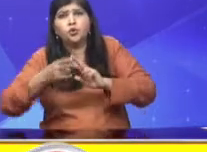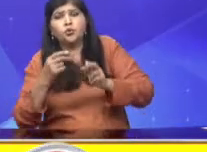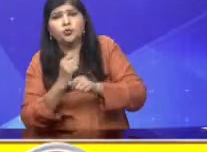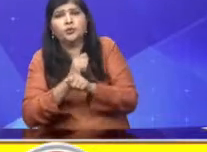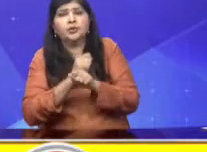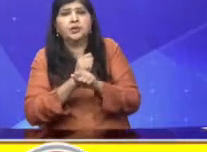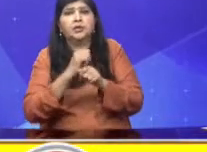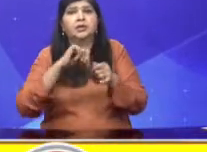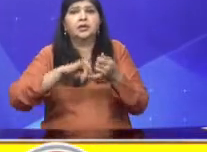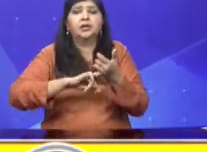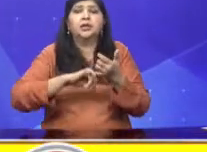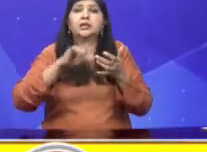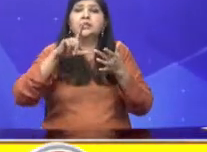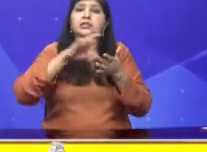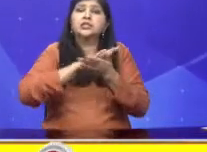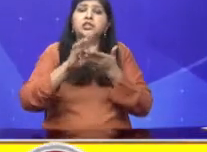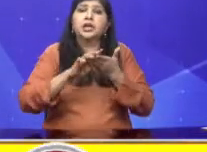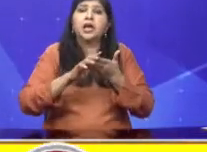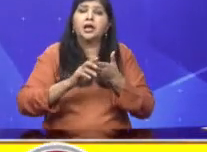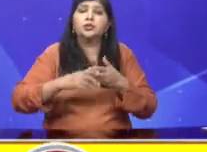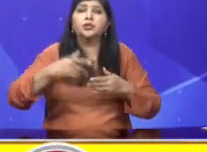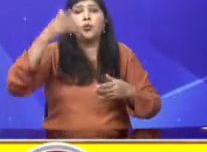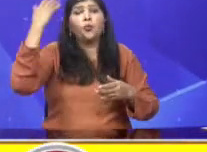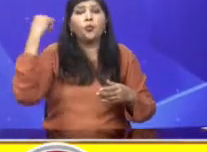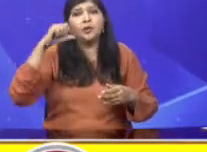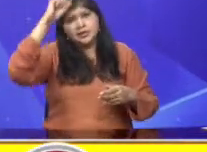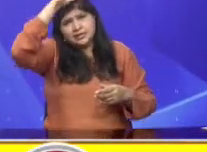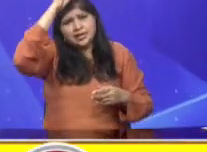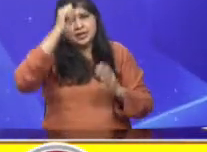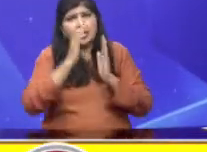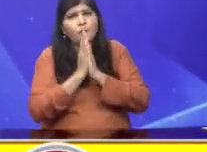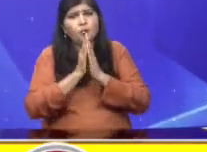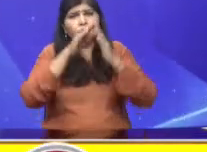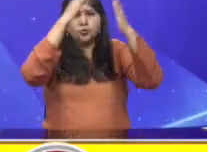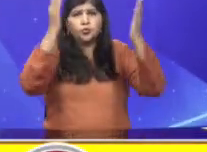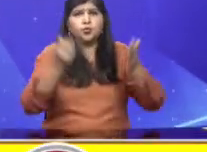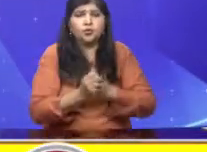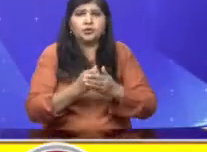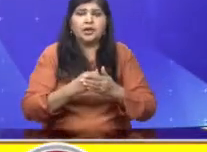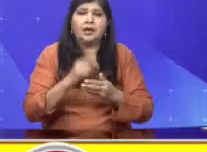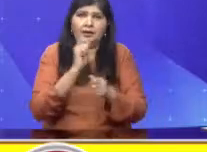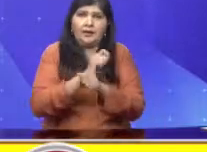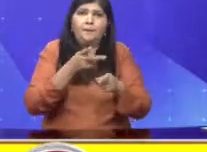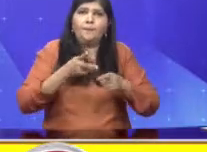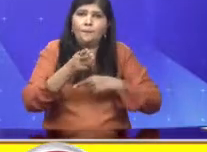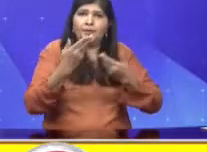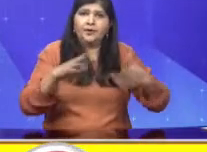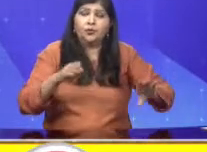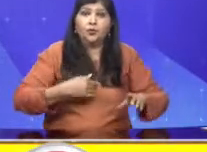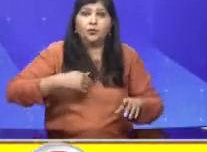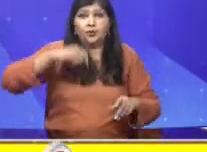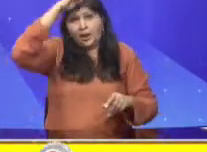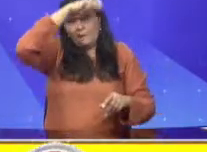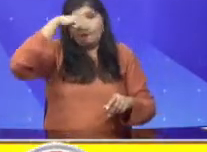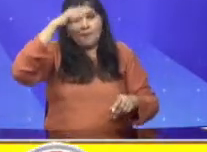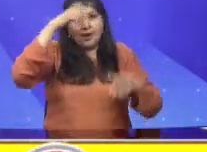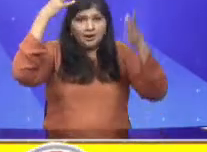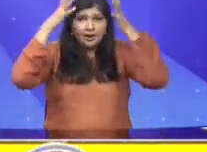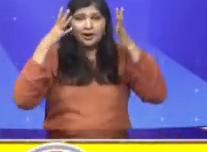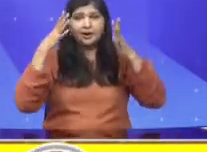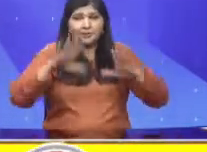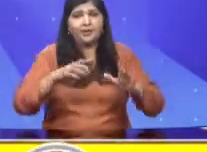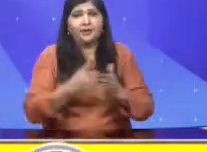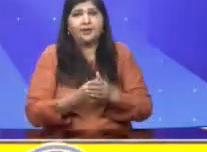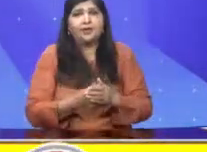गए सिलाट रोड गुरुद्वारा का उधाडन किया। उन्होंने पारंपारिक सिख पगड़ी भी पहनी थी। यह